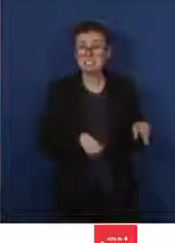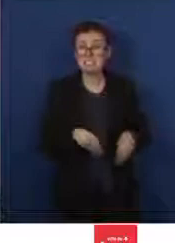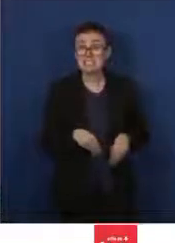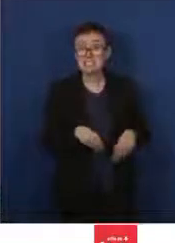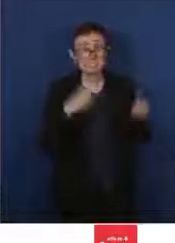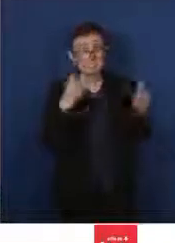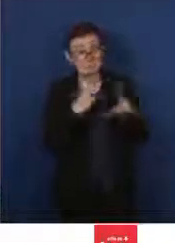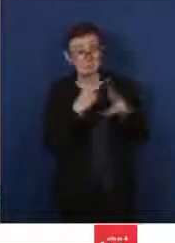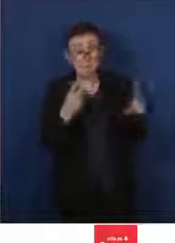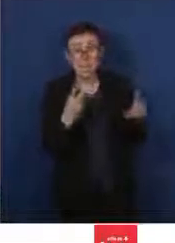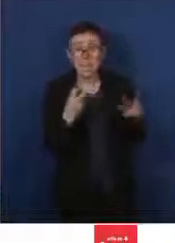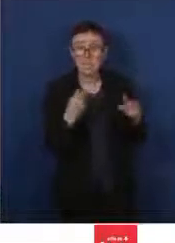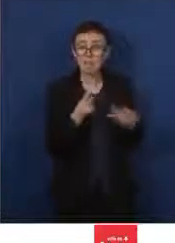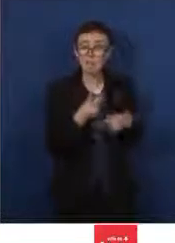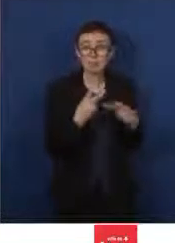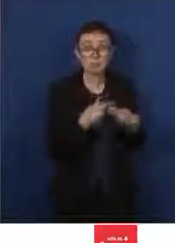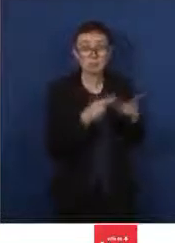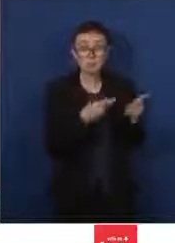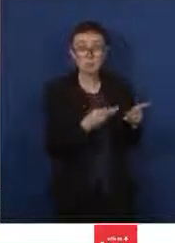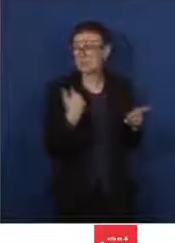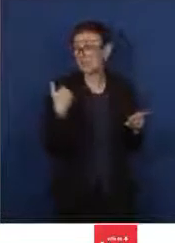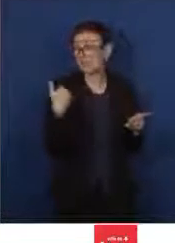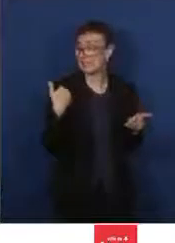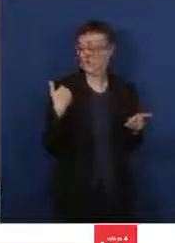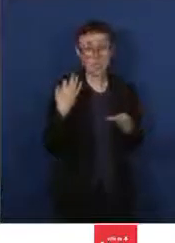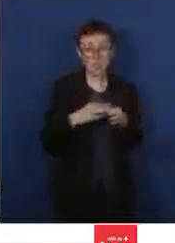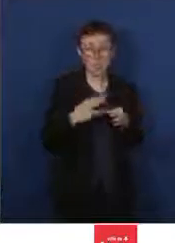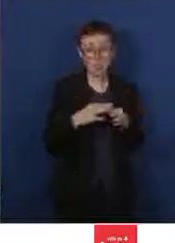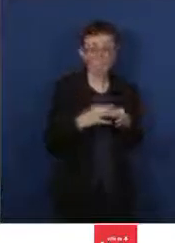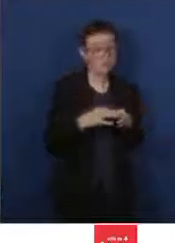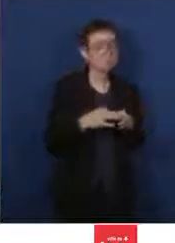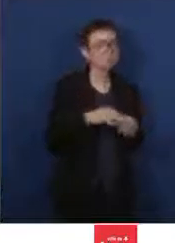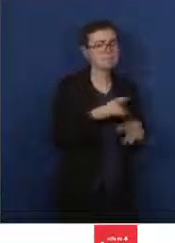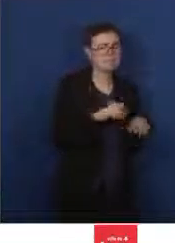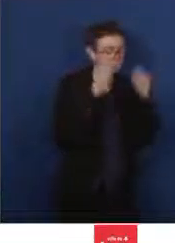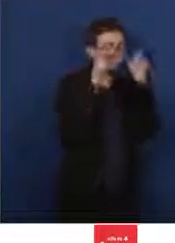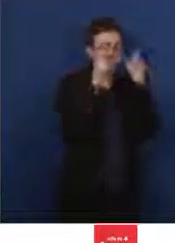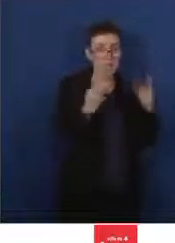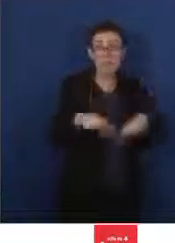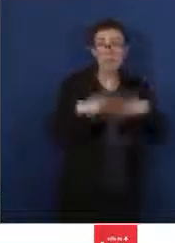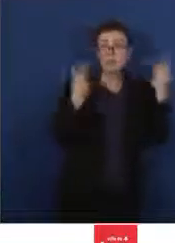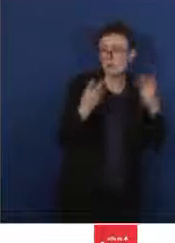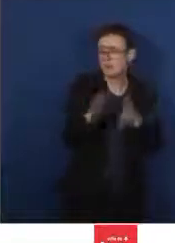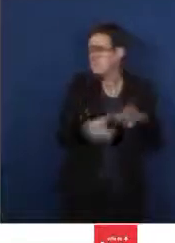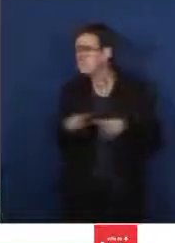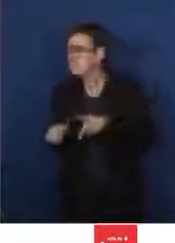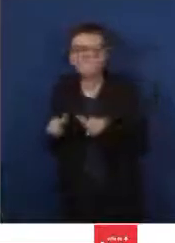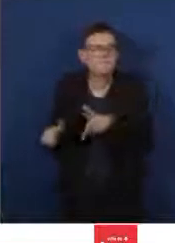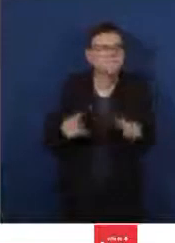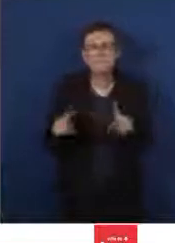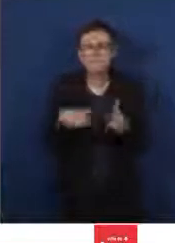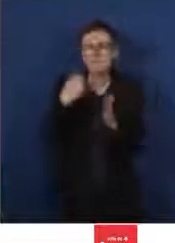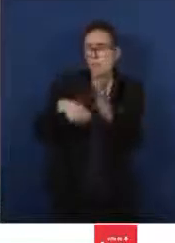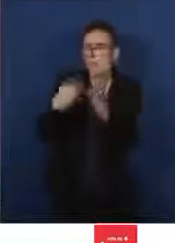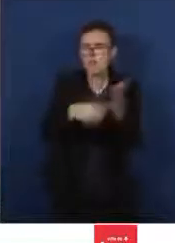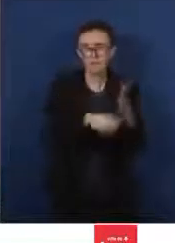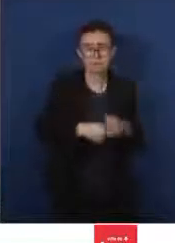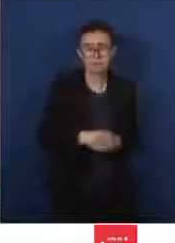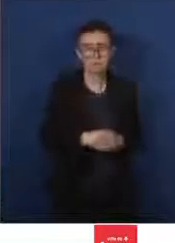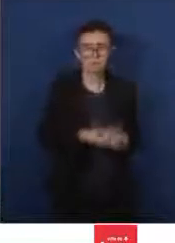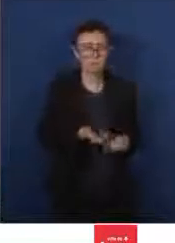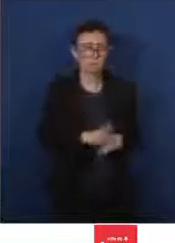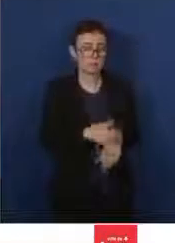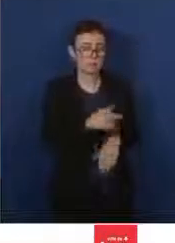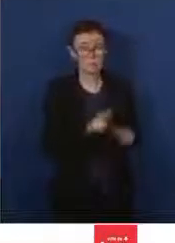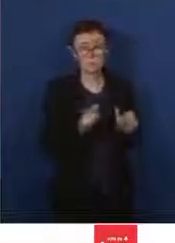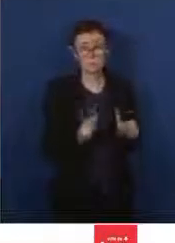dernier pour un contrôle nocturne suivi d'une lettre aux riverains, alors qu'on présume aisément qu'un contrôleur fiscal est plus